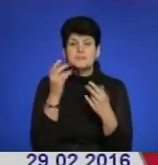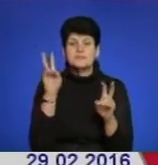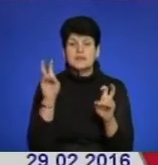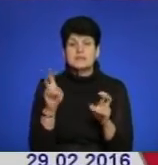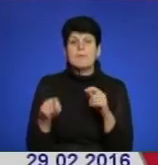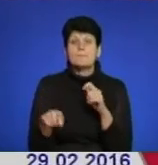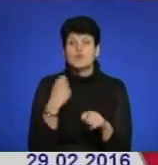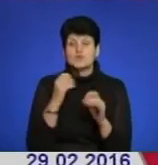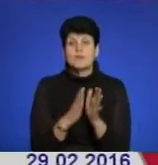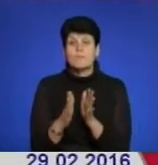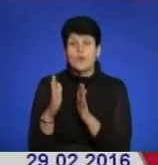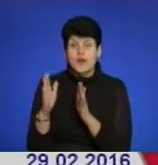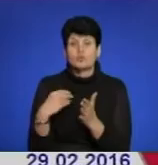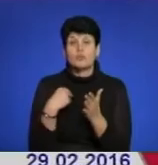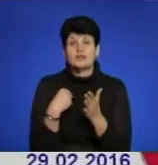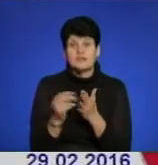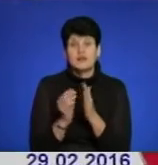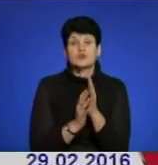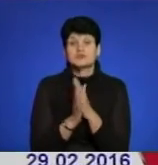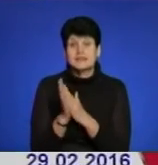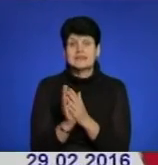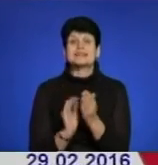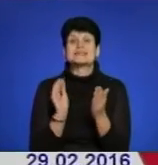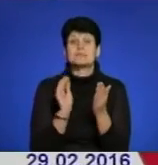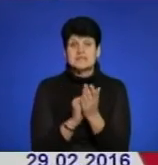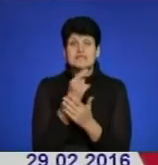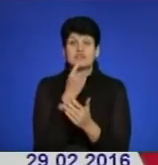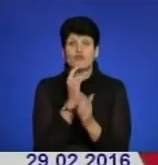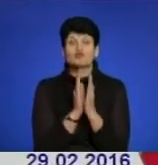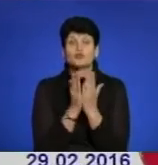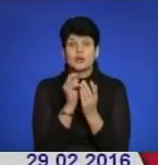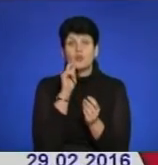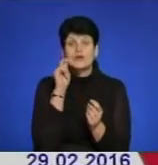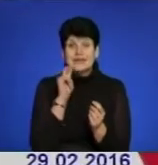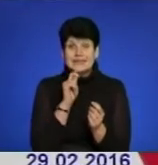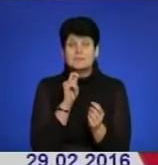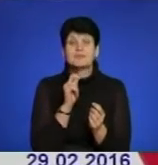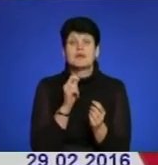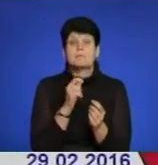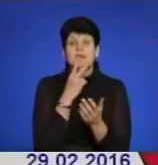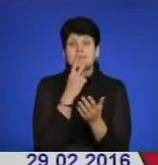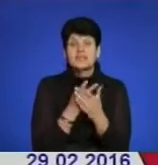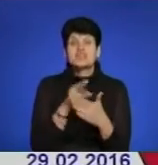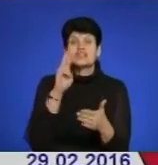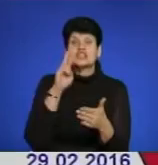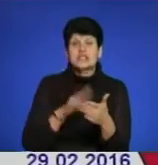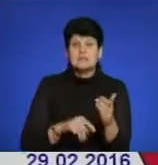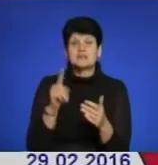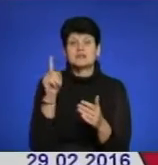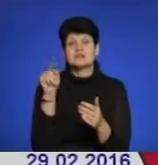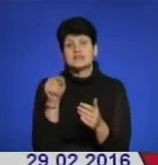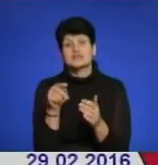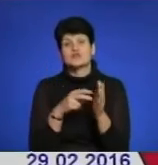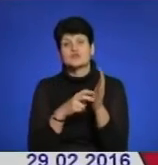чи збуту об'єктів рослинного світу, занесених до Червоної книги України, передбачений штраф на суму від 1700 до